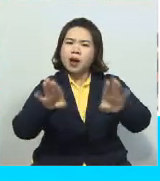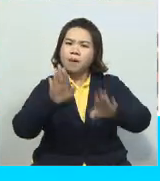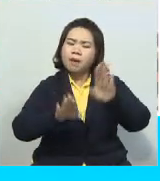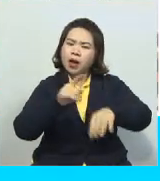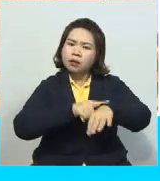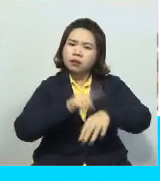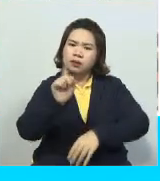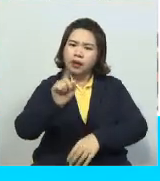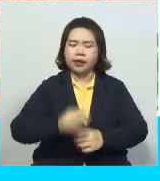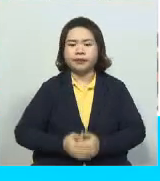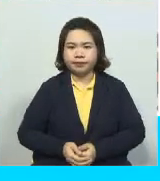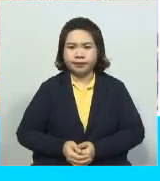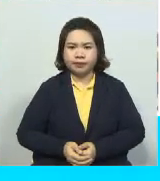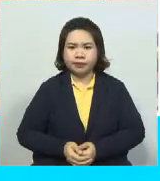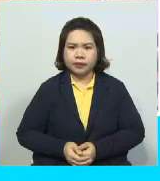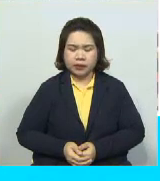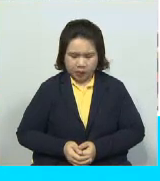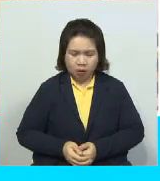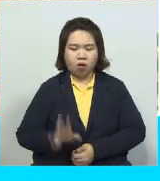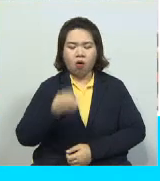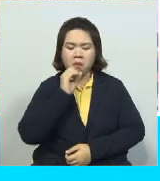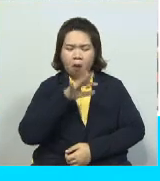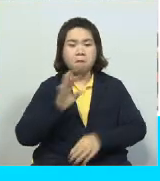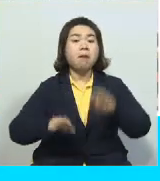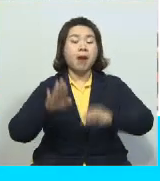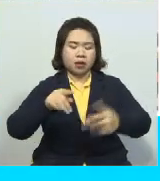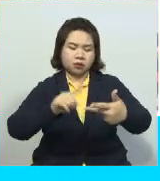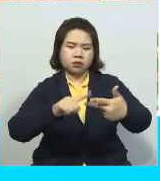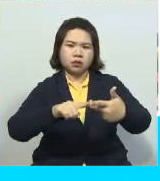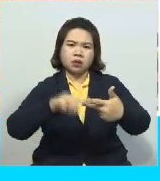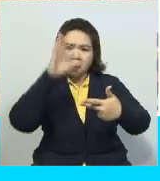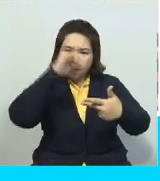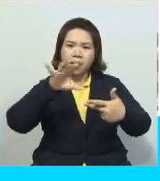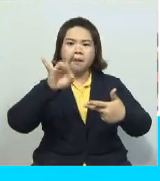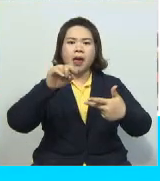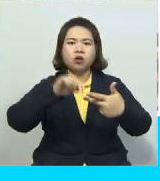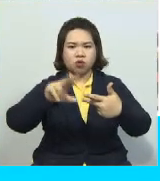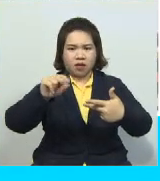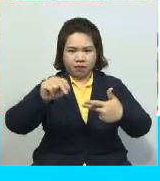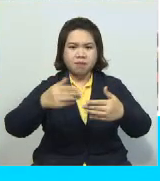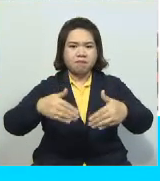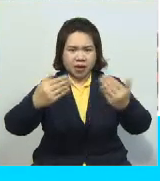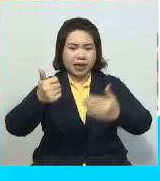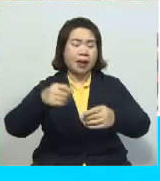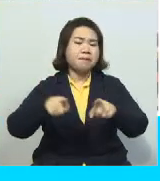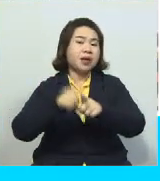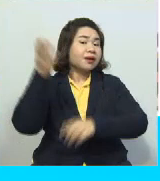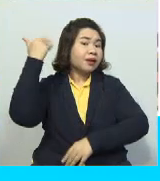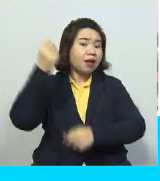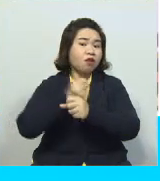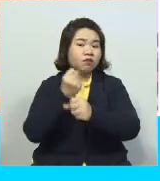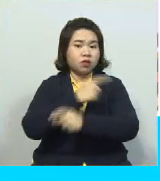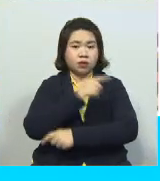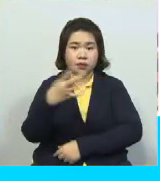ครับตรงนี้เนี่ยประมาณ20นาฬิกา30นาทีครับเมื่อการซักซ้อมที่ผ่านมาของวันที่